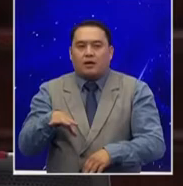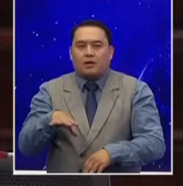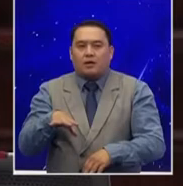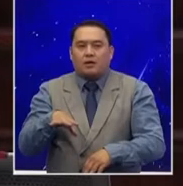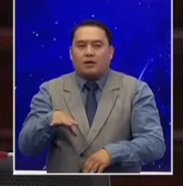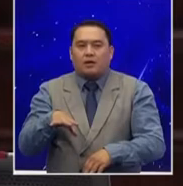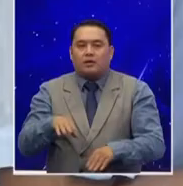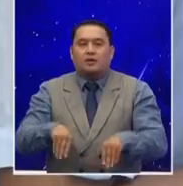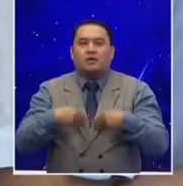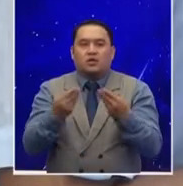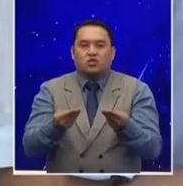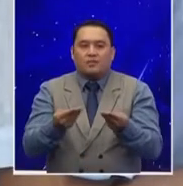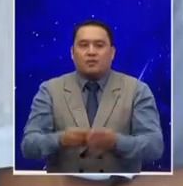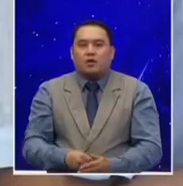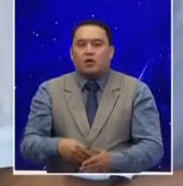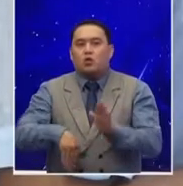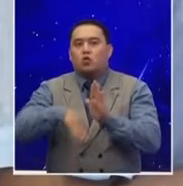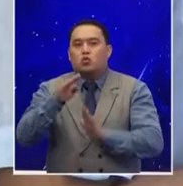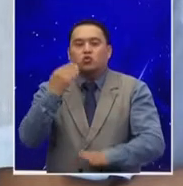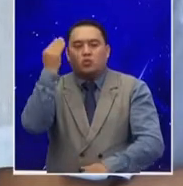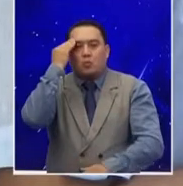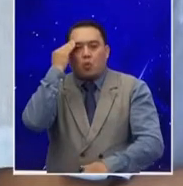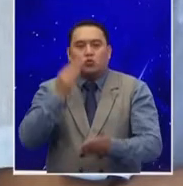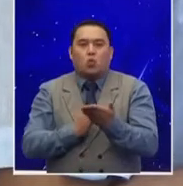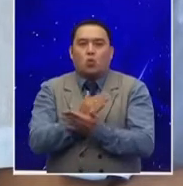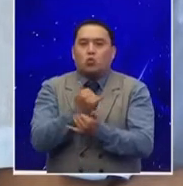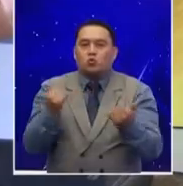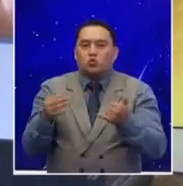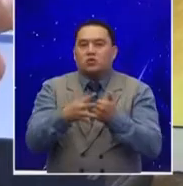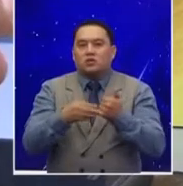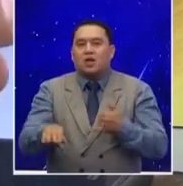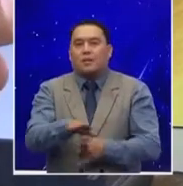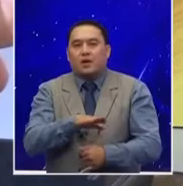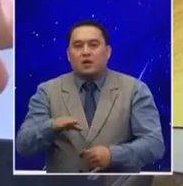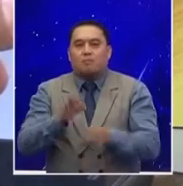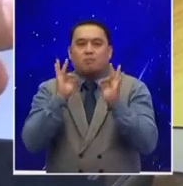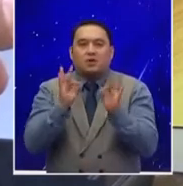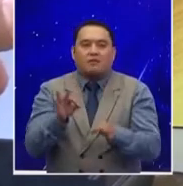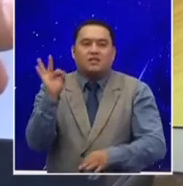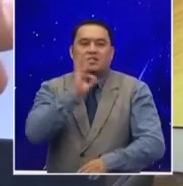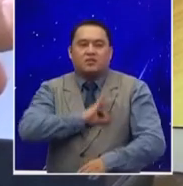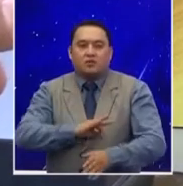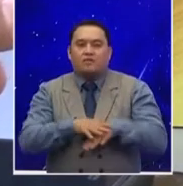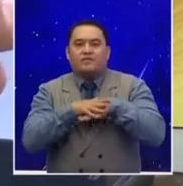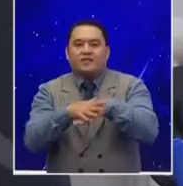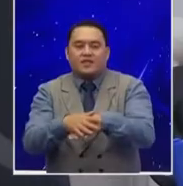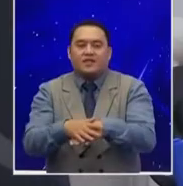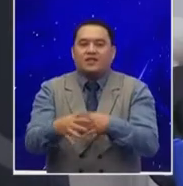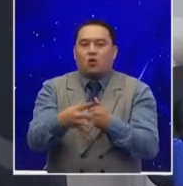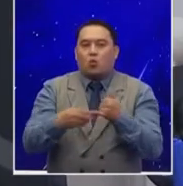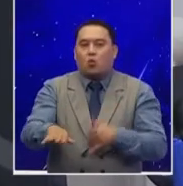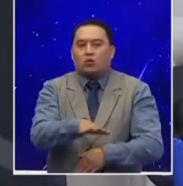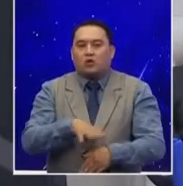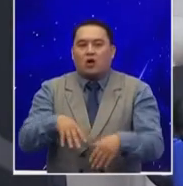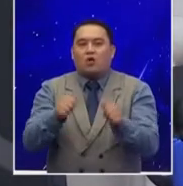налево-направо раздачи. Лучший способ повысить качество услуг в сфере земельных отношений – это правильное использование выделенных участков,